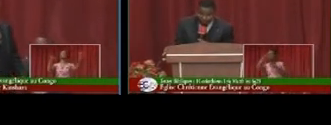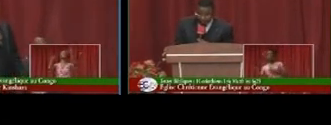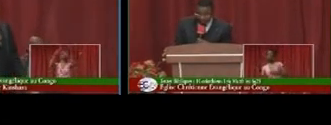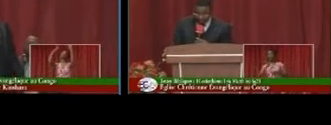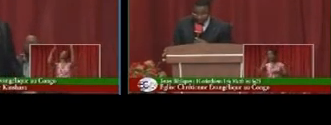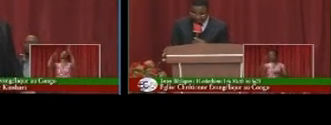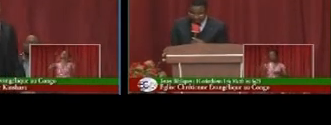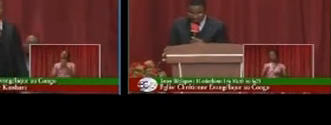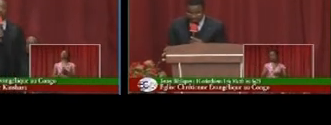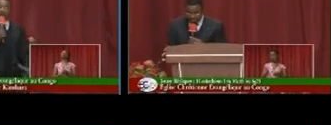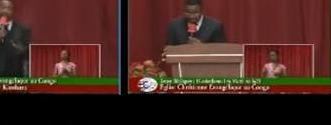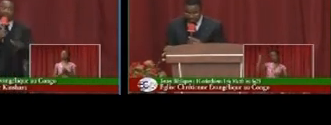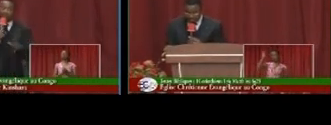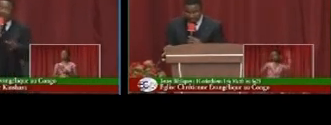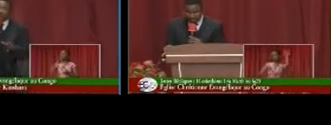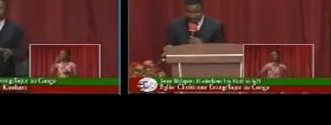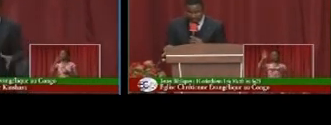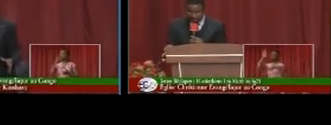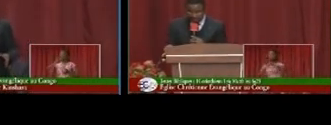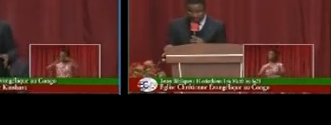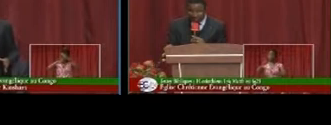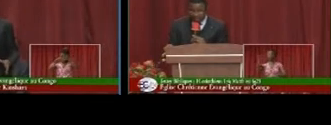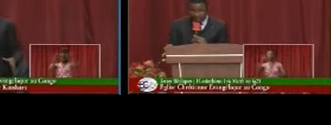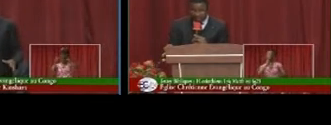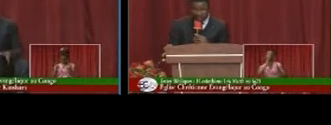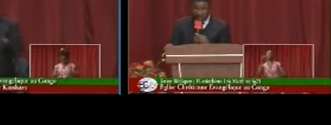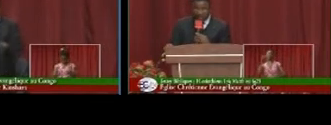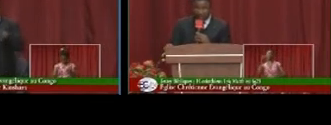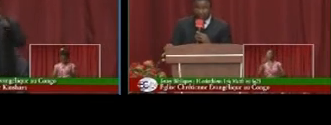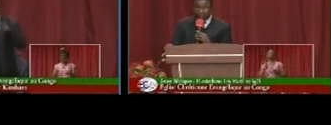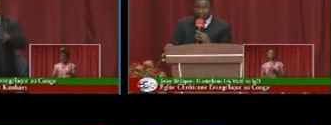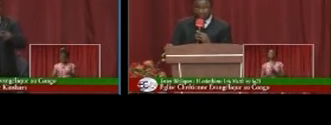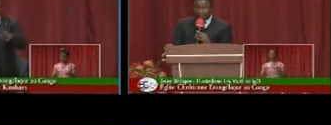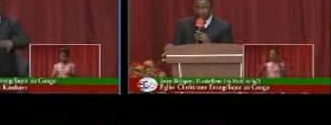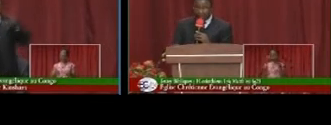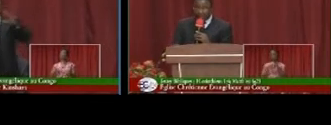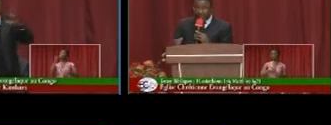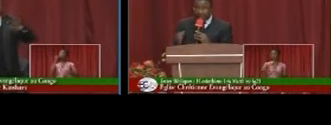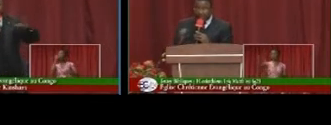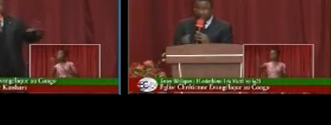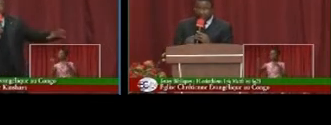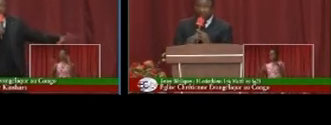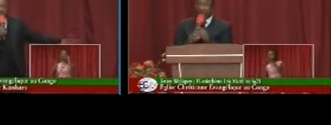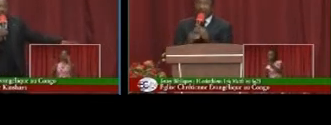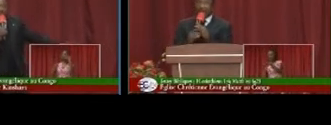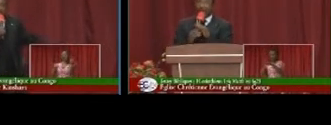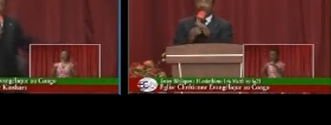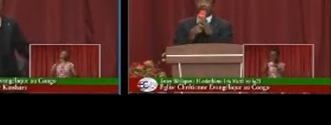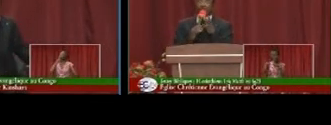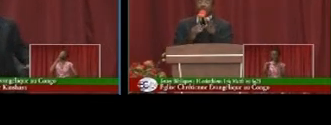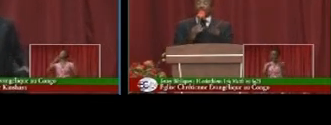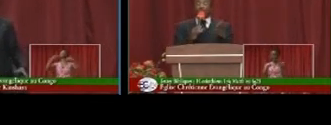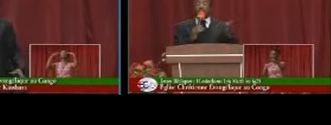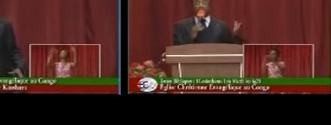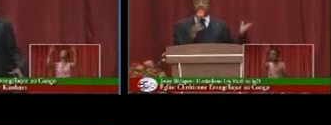influencer par le monde. Regardez notre pays, la RDC. La RDC. Tout le monde le